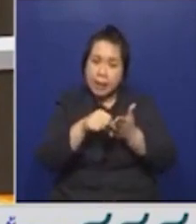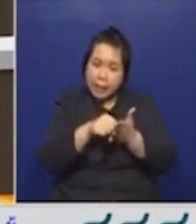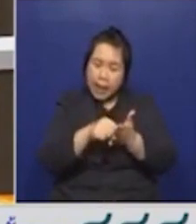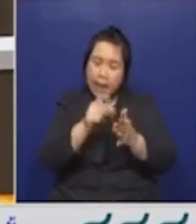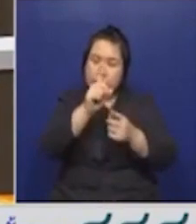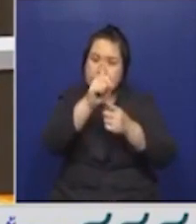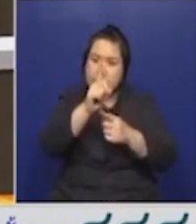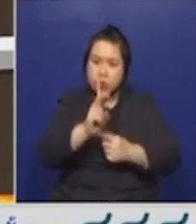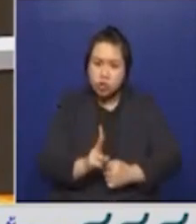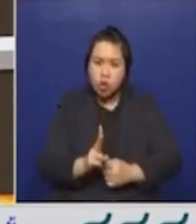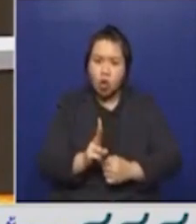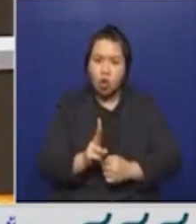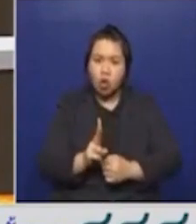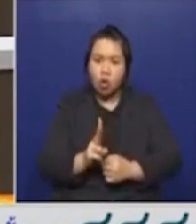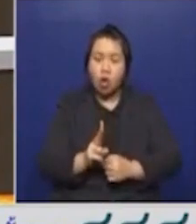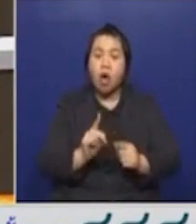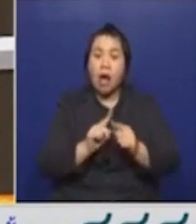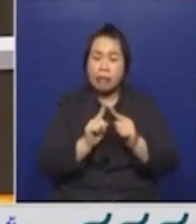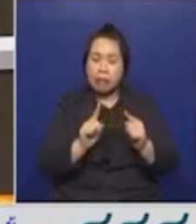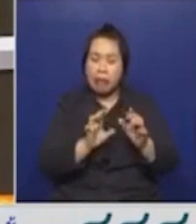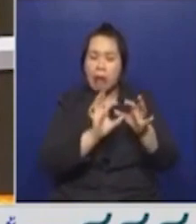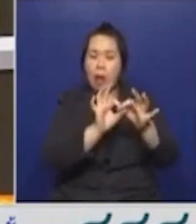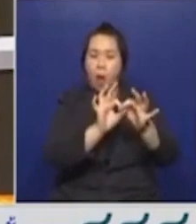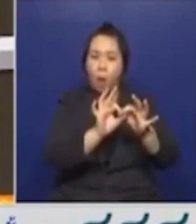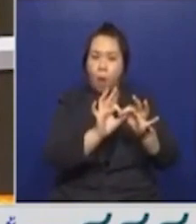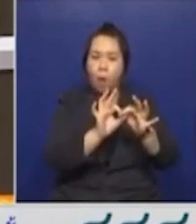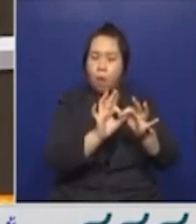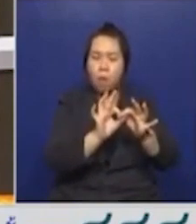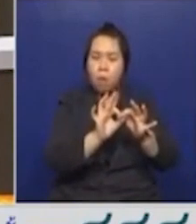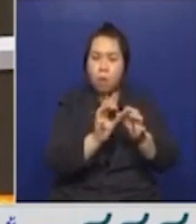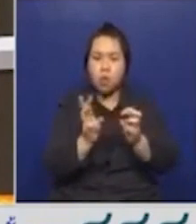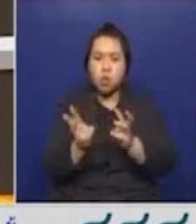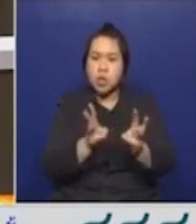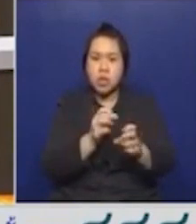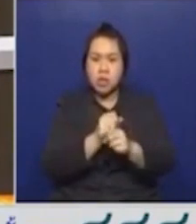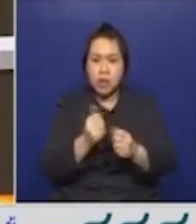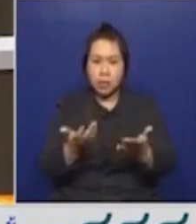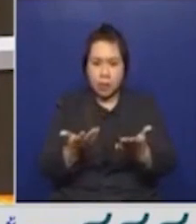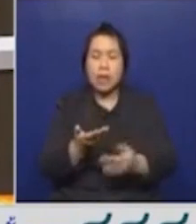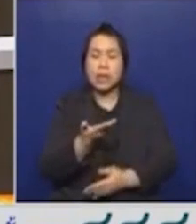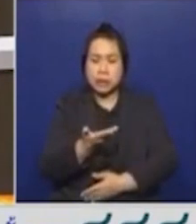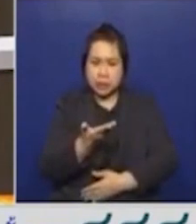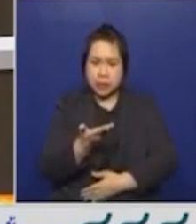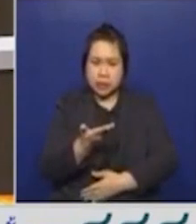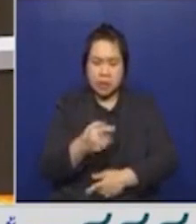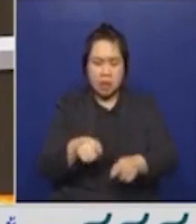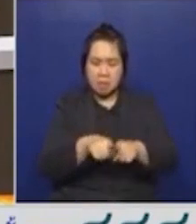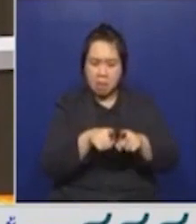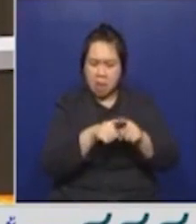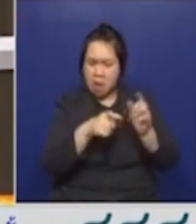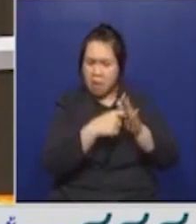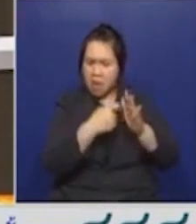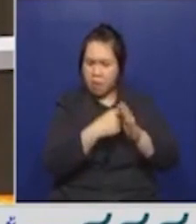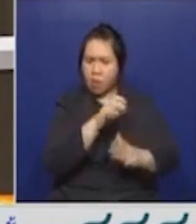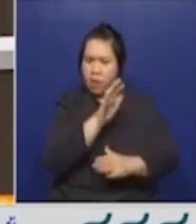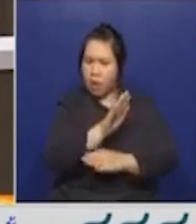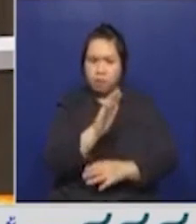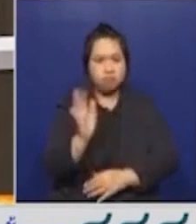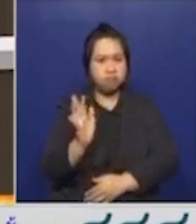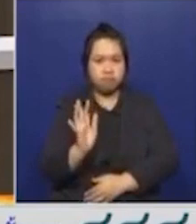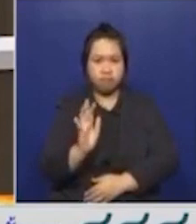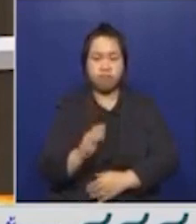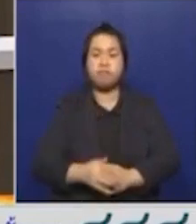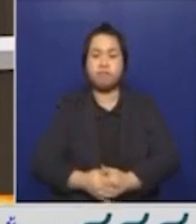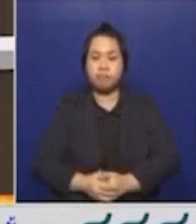1และหมด 2แต่มีการล็อคไว้เนี่ยจะต้องทำอย่างไรคะดีฉันคิดว่านี่เป็นการสร้างเงื่อนไขโดยไม่จำเป็นค่ะ